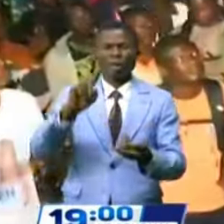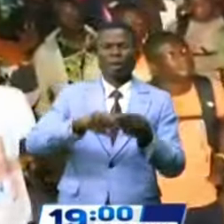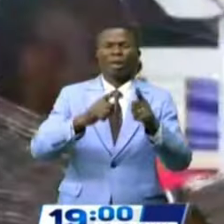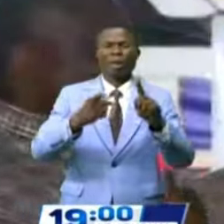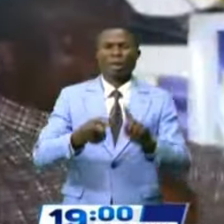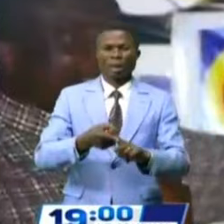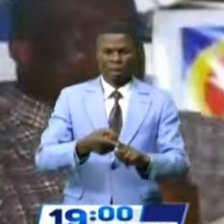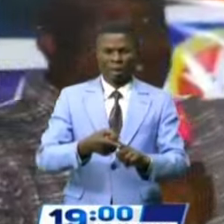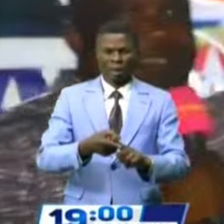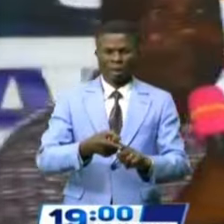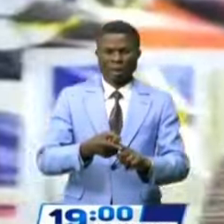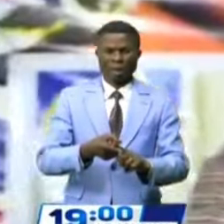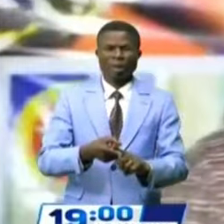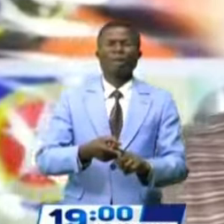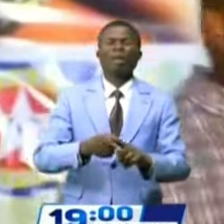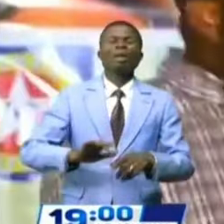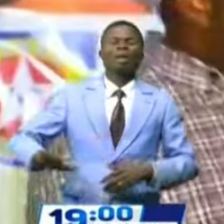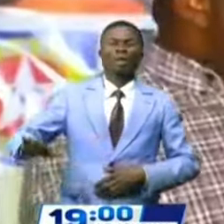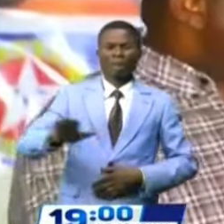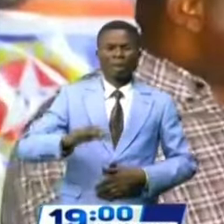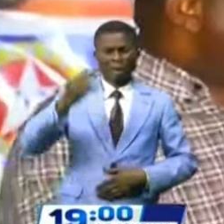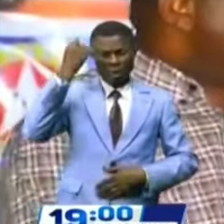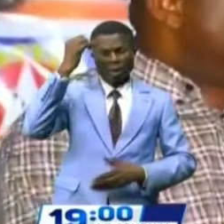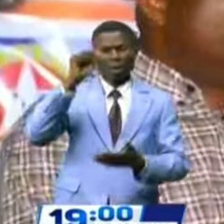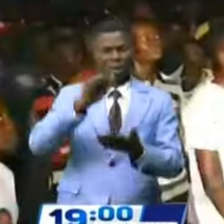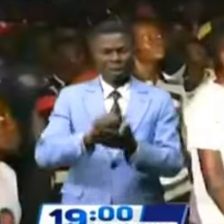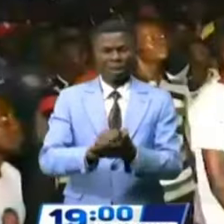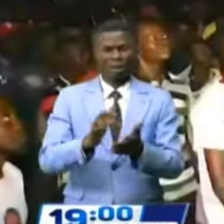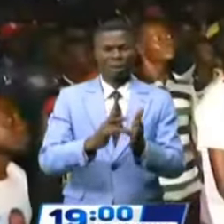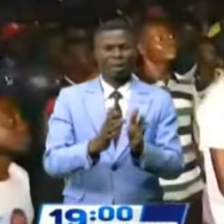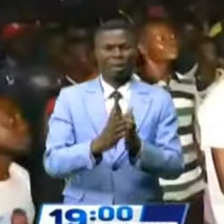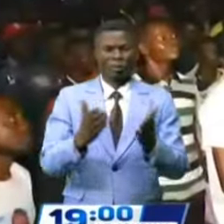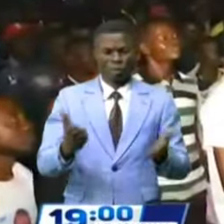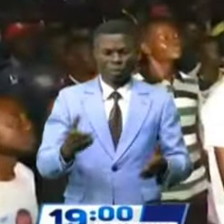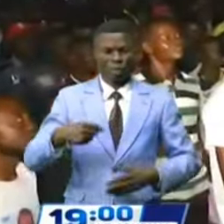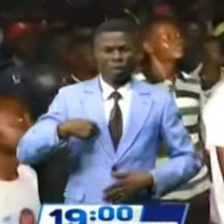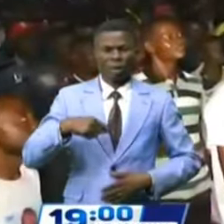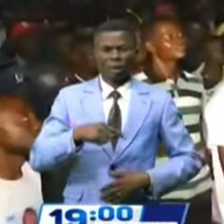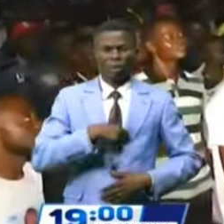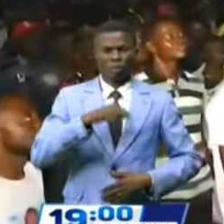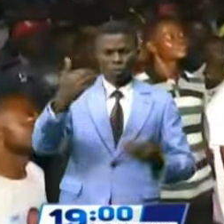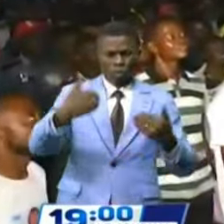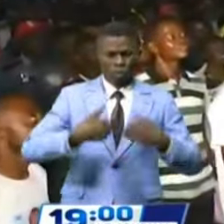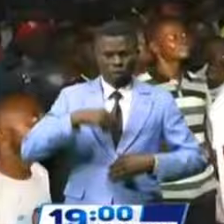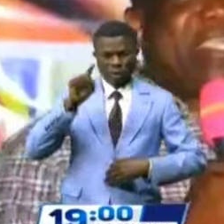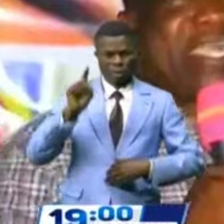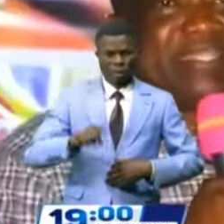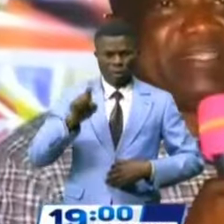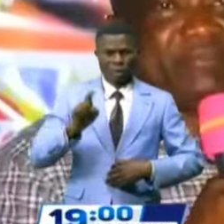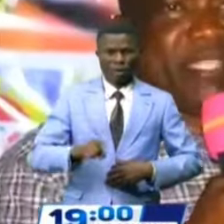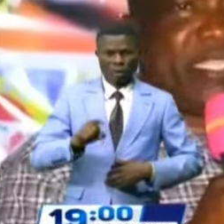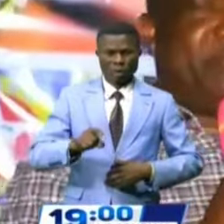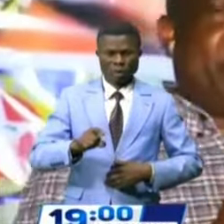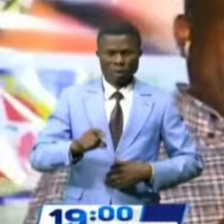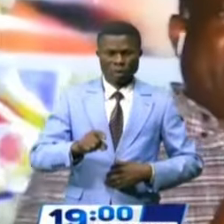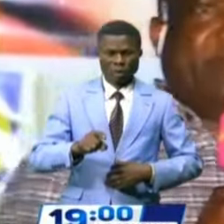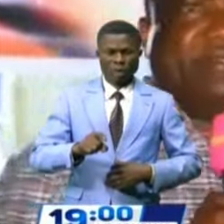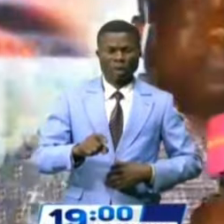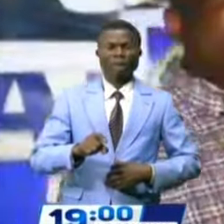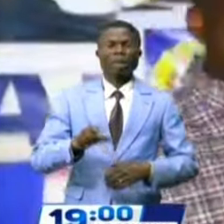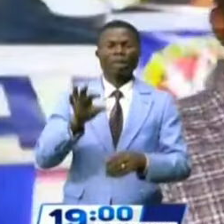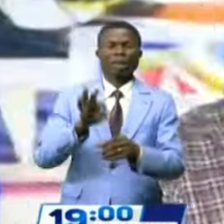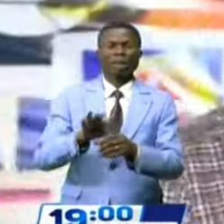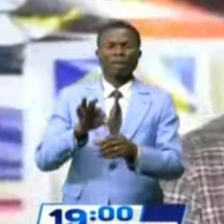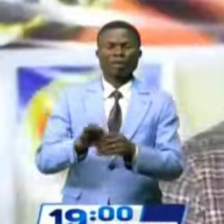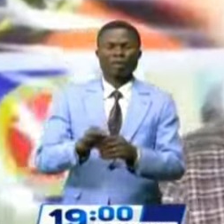de cet ticket gagnant. Dans cet ticket gagnant, nous avons besoin de 240 000